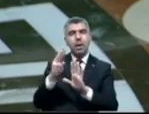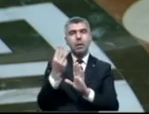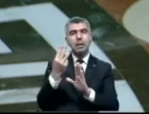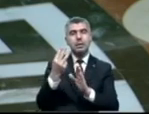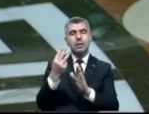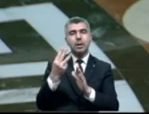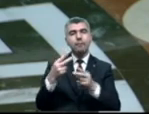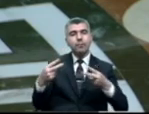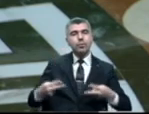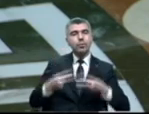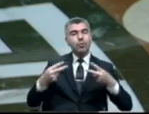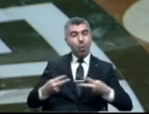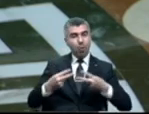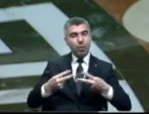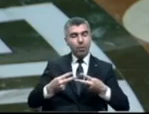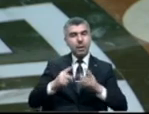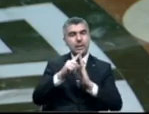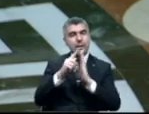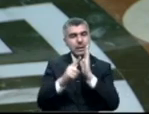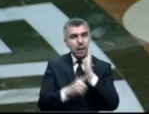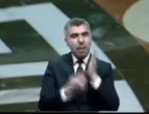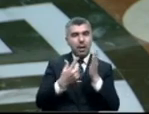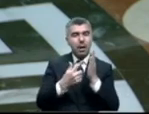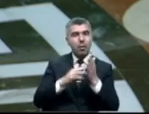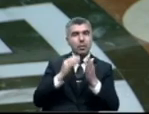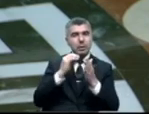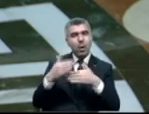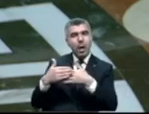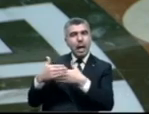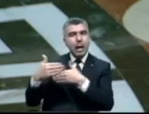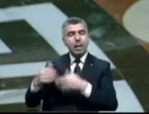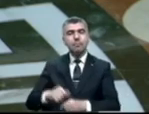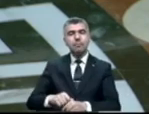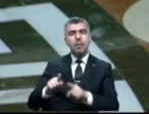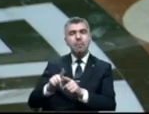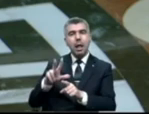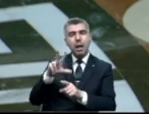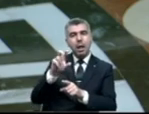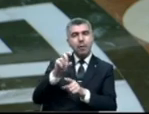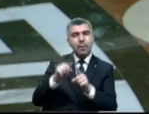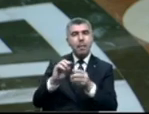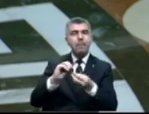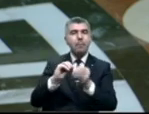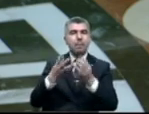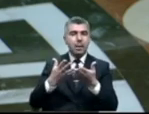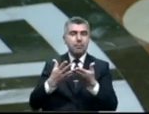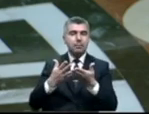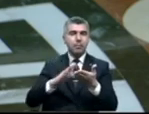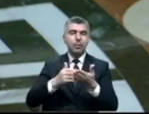أسواق جملة وأسواق أسبوعية وأسواق القرب ولكن كتعرف هذه الأخيرة عدة إشكاليات